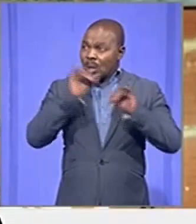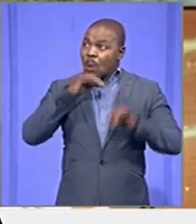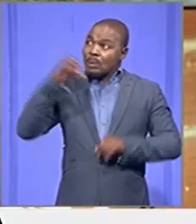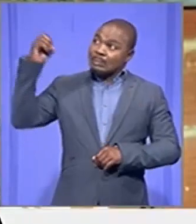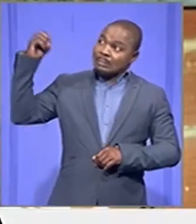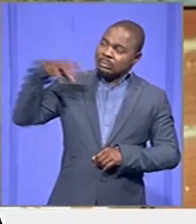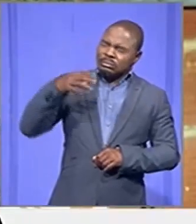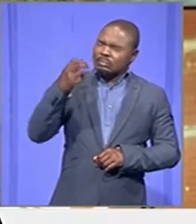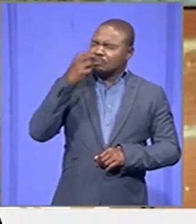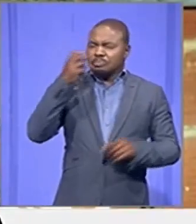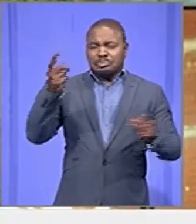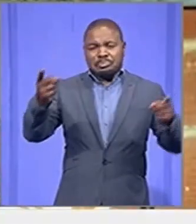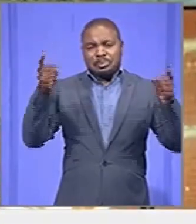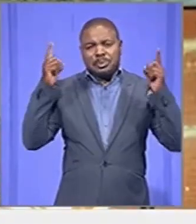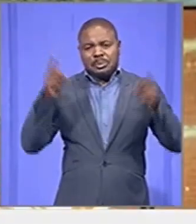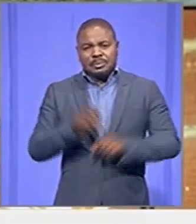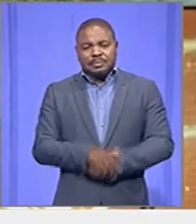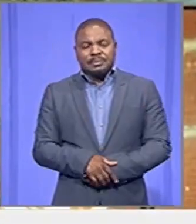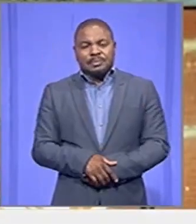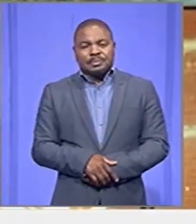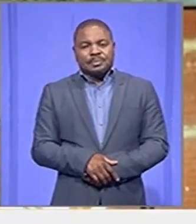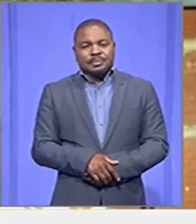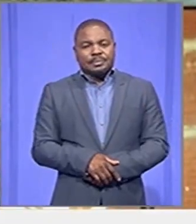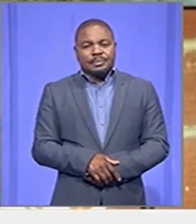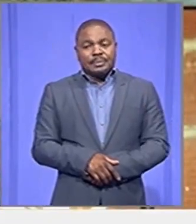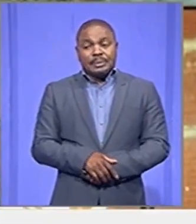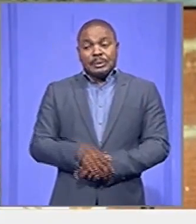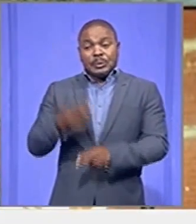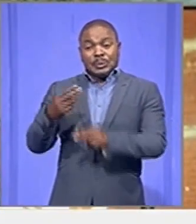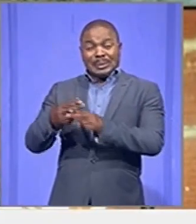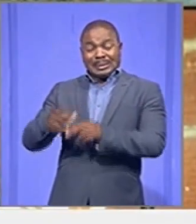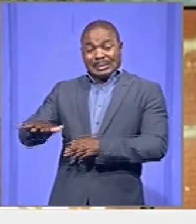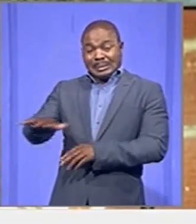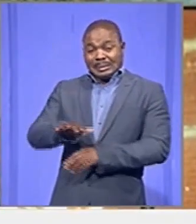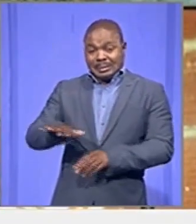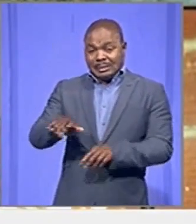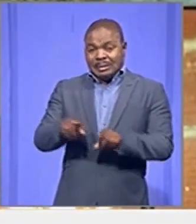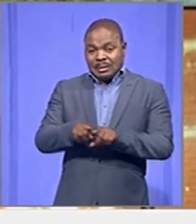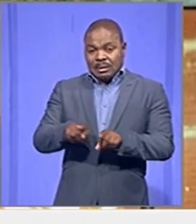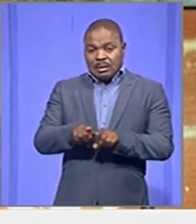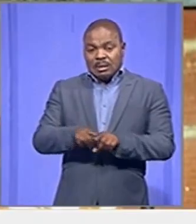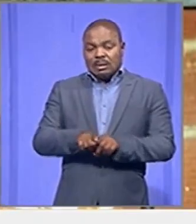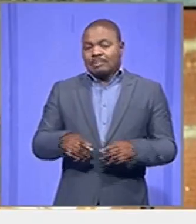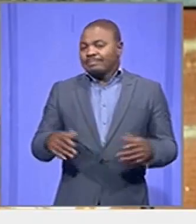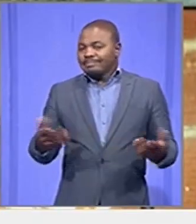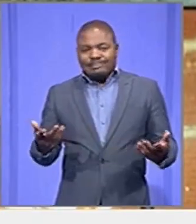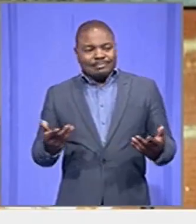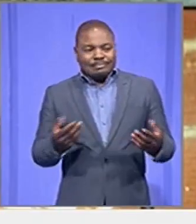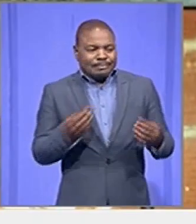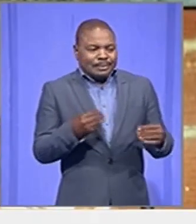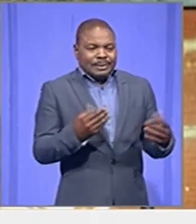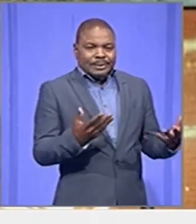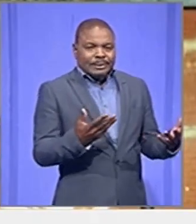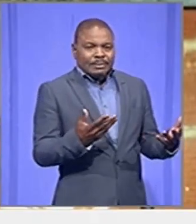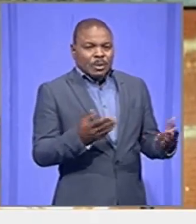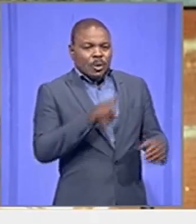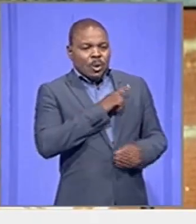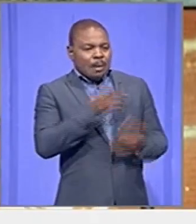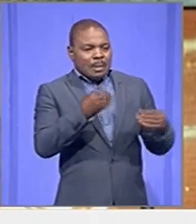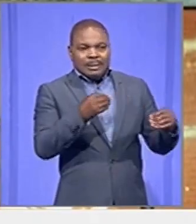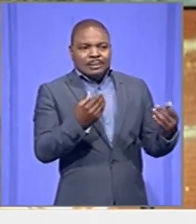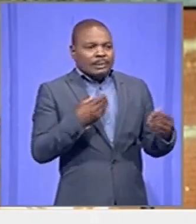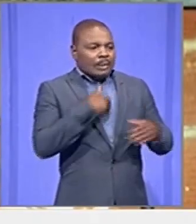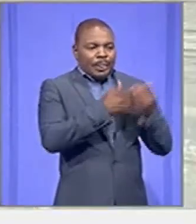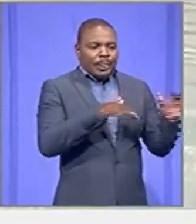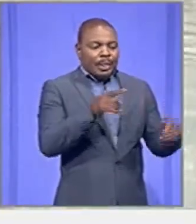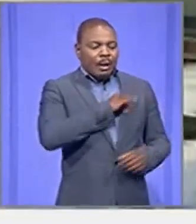tjhesa. Seriously mathata ko re business ya lega because of yanong di customers tsa ka